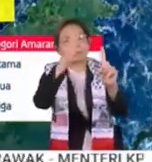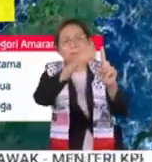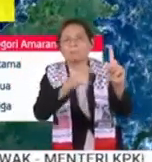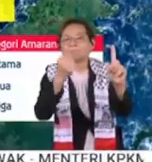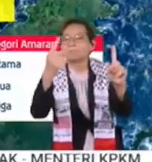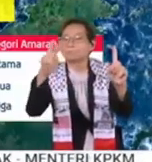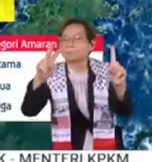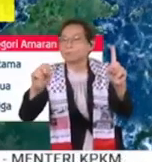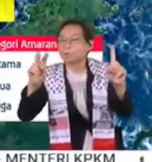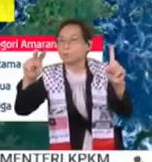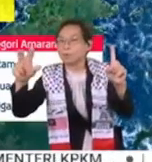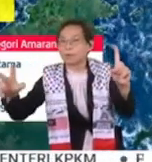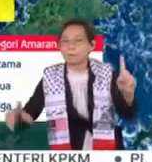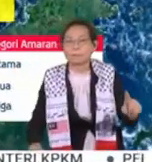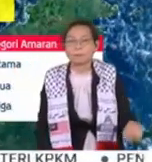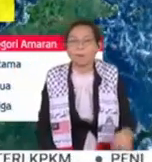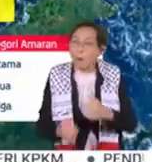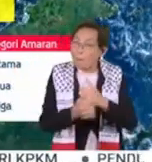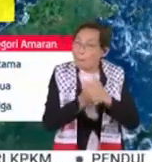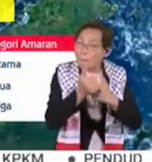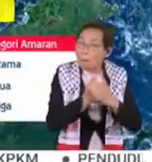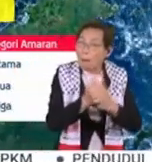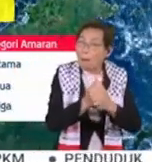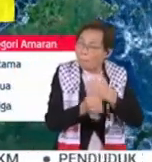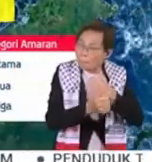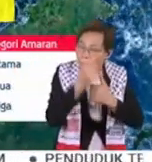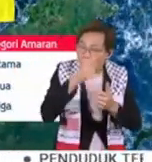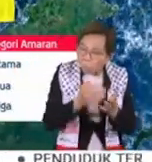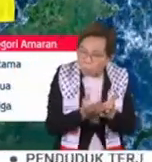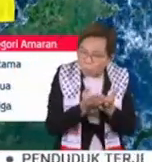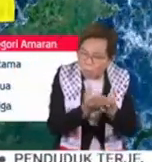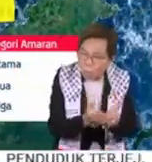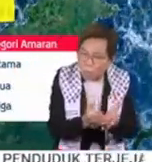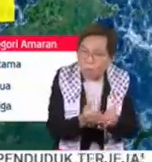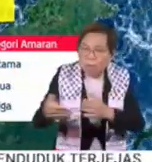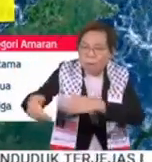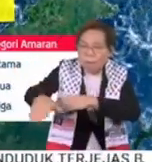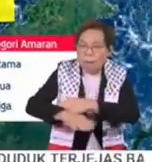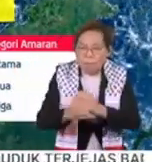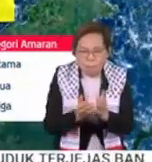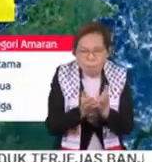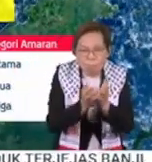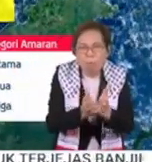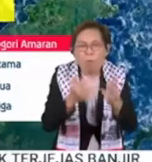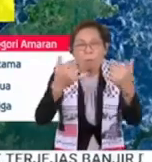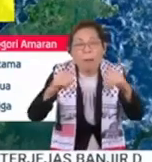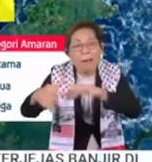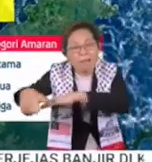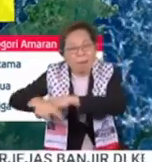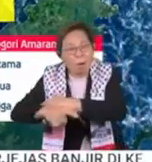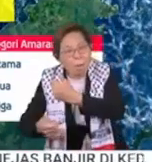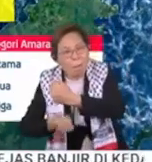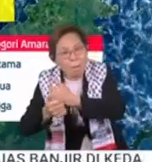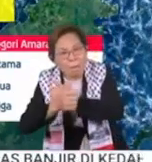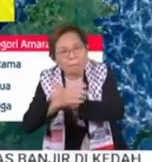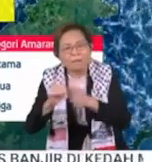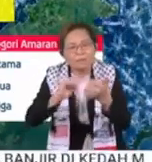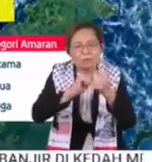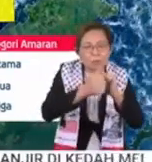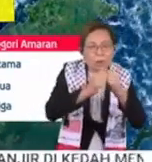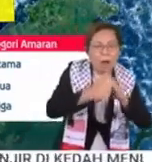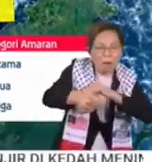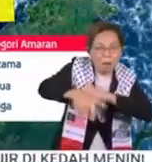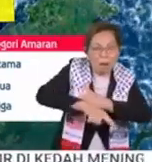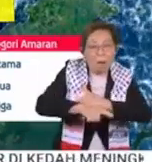November 2023. Ia amat berbahaya kepada semua aktiviti perkapalan termasuklah perairan, bobok kecil, rekreasi laut dan juga sukan